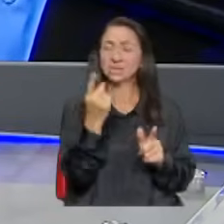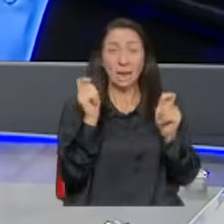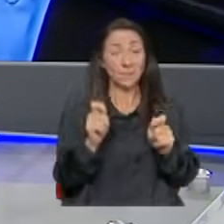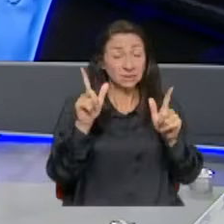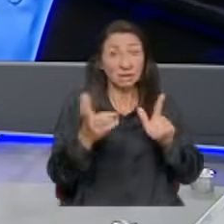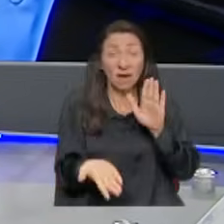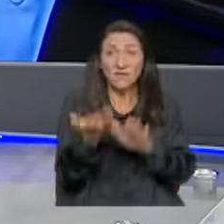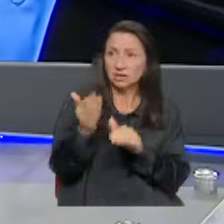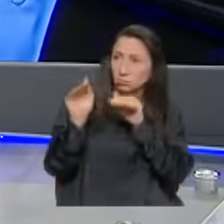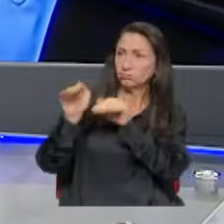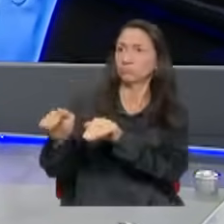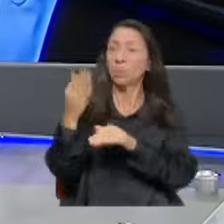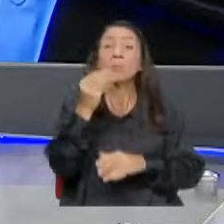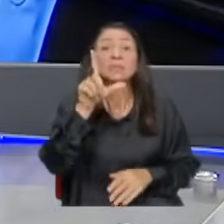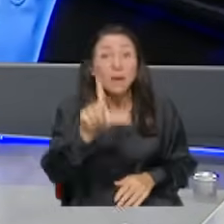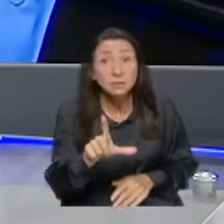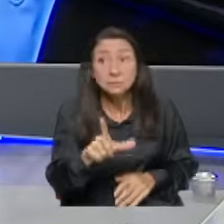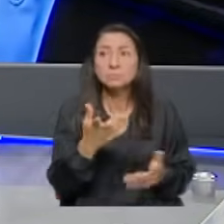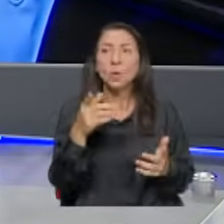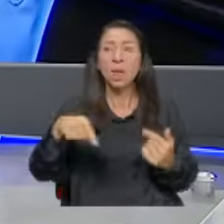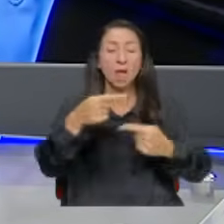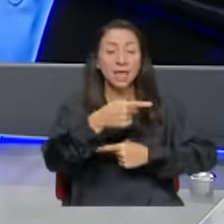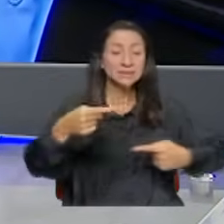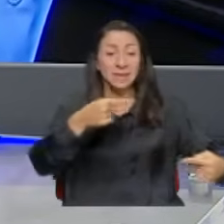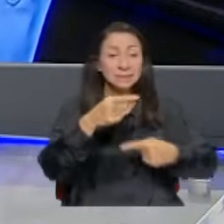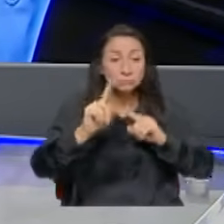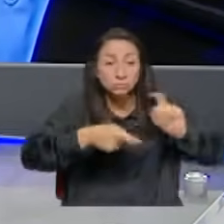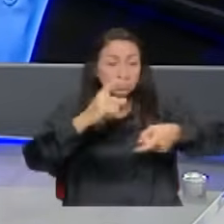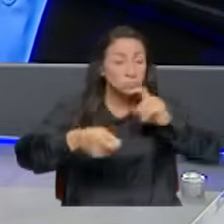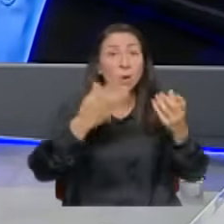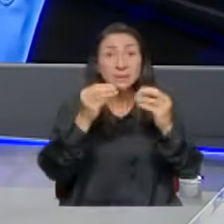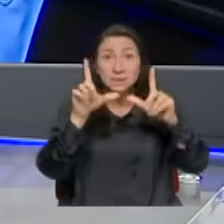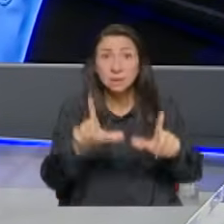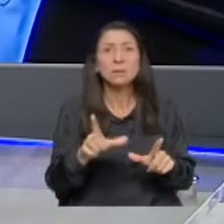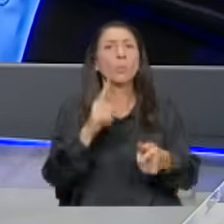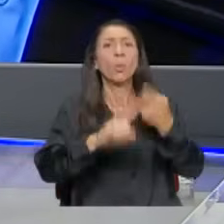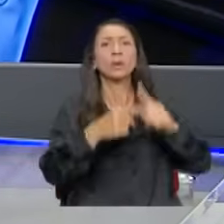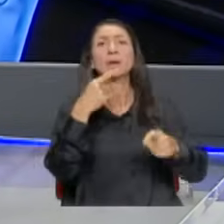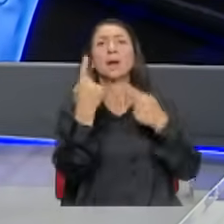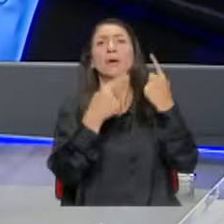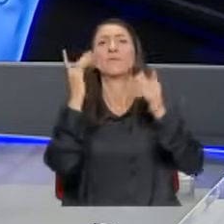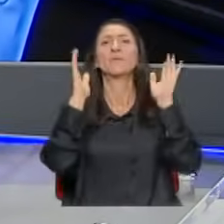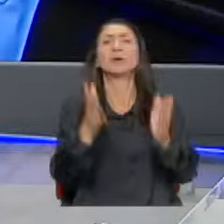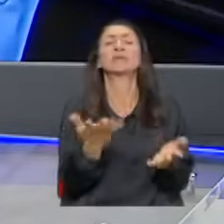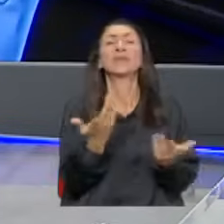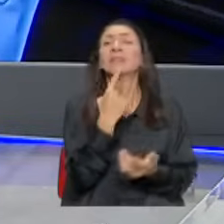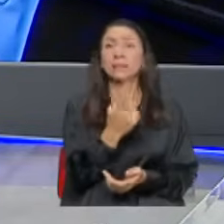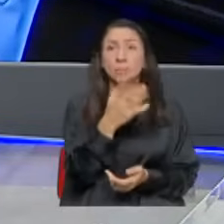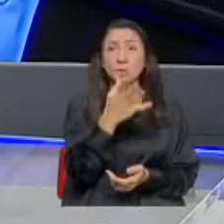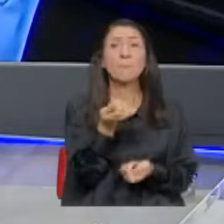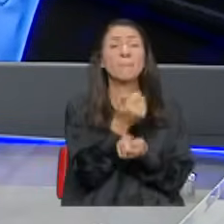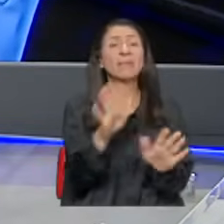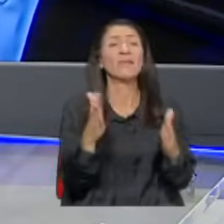yapılması daha fazla şey yapılması gerekirken Oraların eksiklerinin tespit edilmesi gerekirken siyaset konuşuldu daha çok ve şöyle söyledi